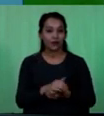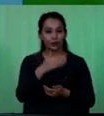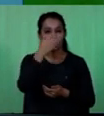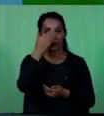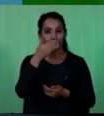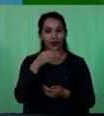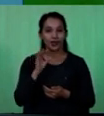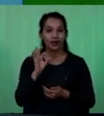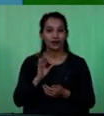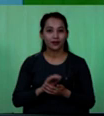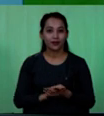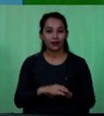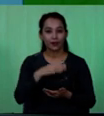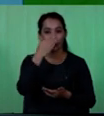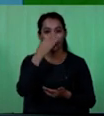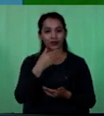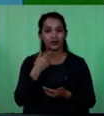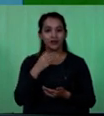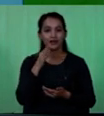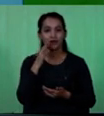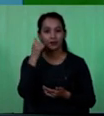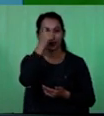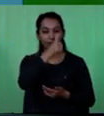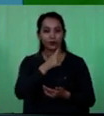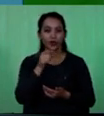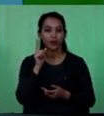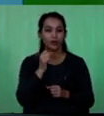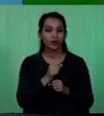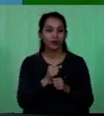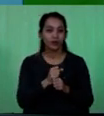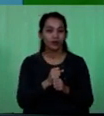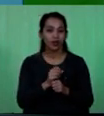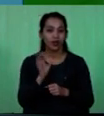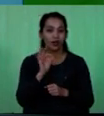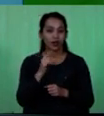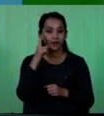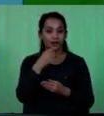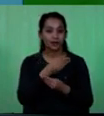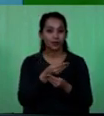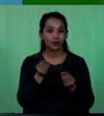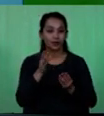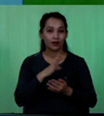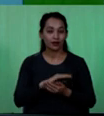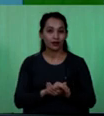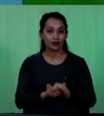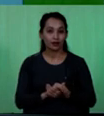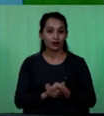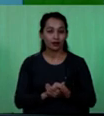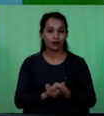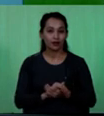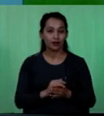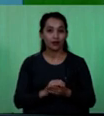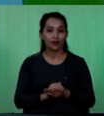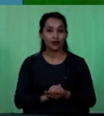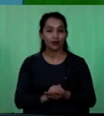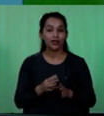haqida. Demak, yoz faslida nima qilishimiz haqida ma'lumotlar berilgan ekan. Keling, endi ushbu